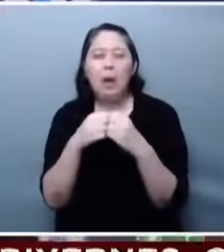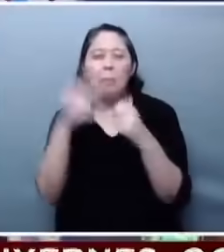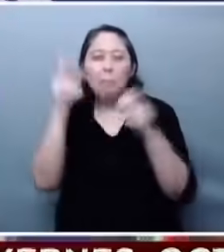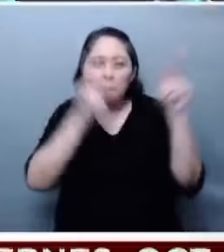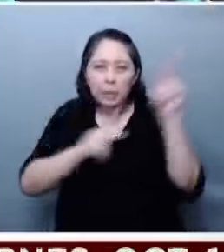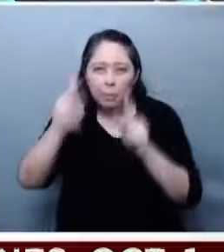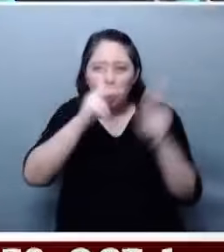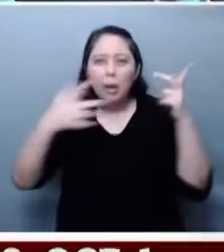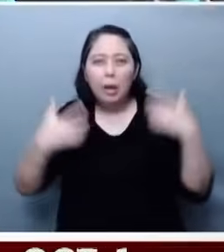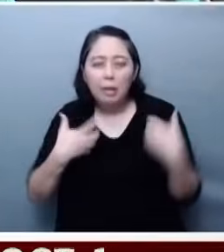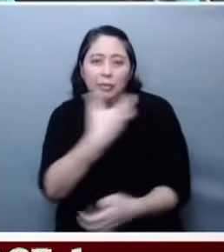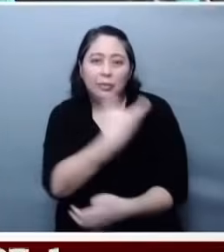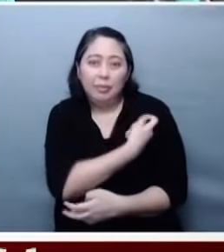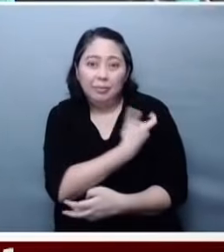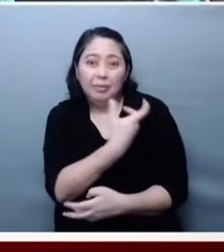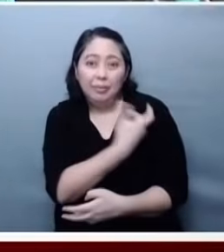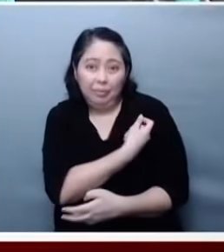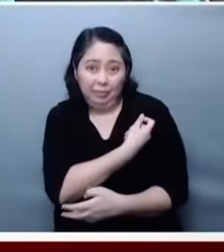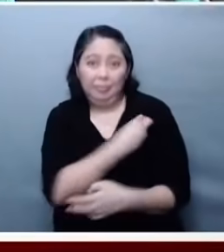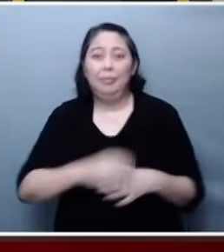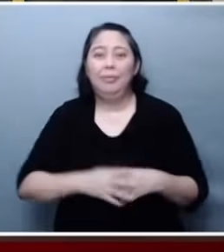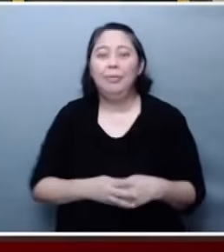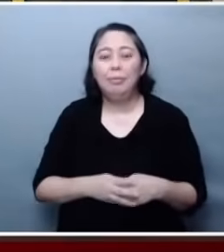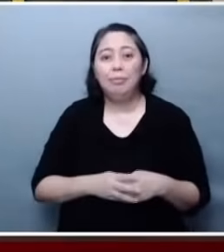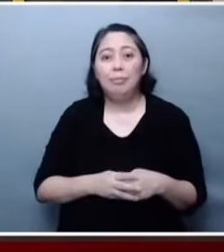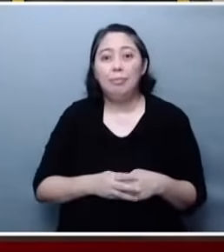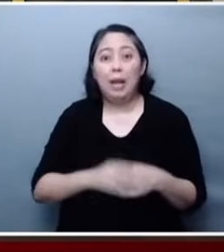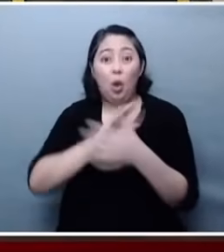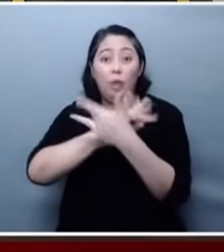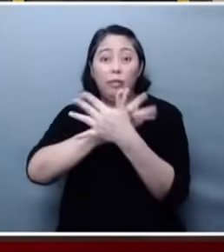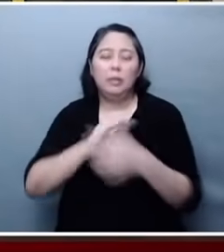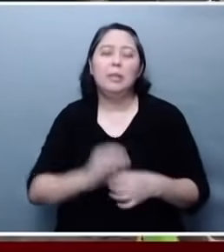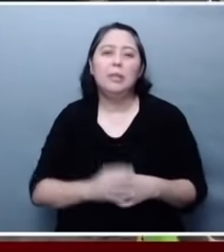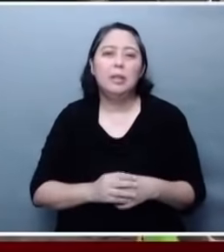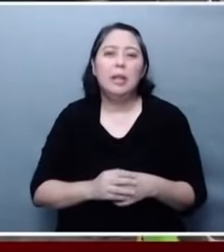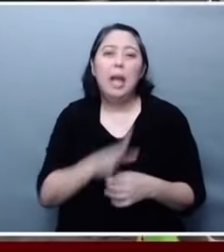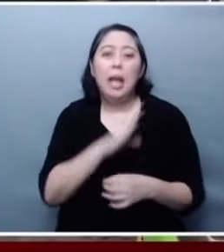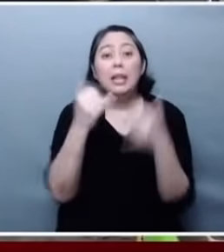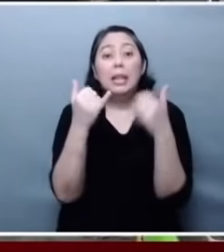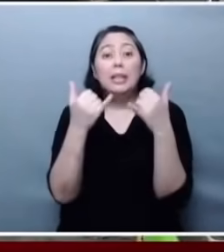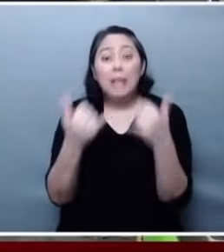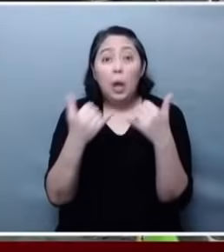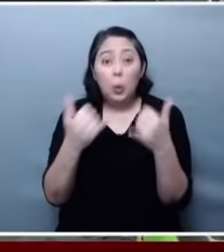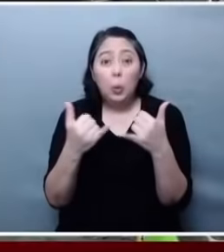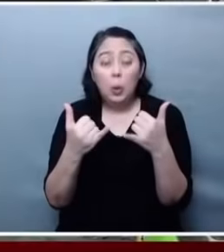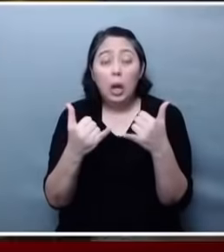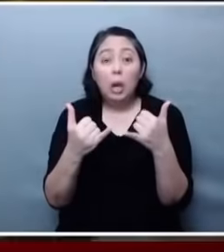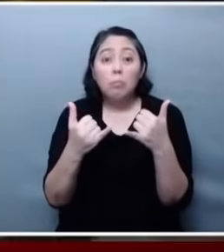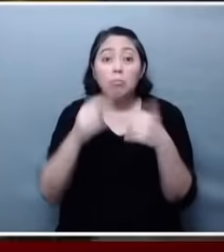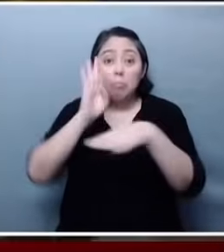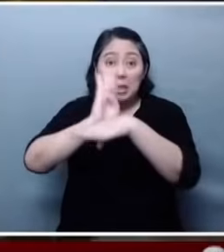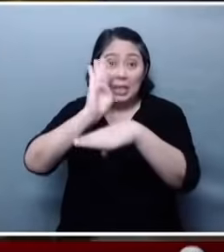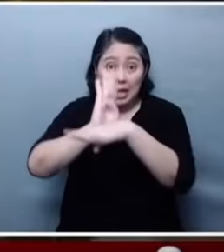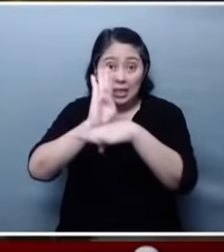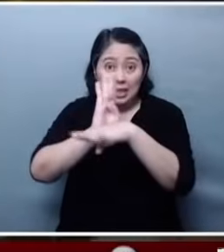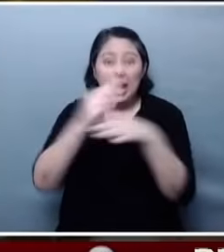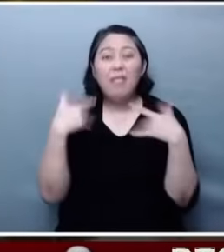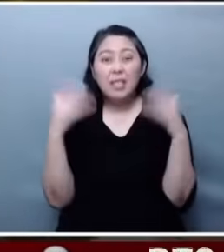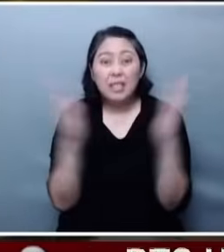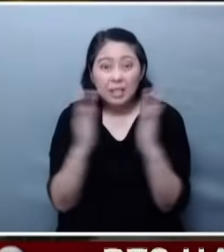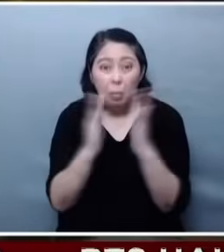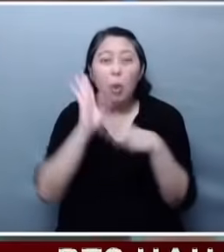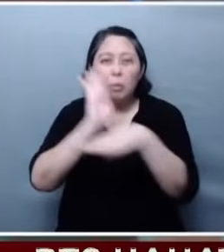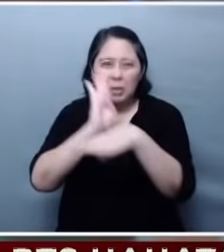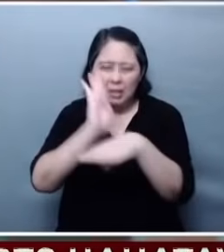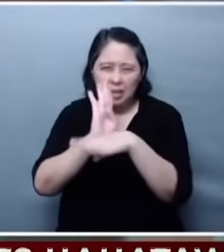rehiyon. Sang-ayon ang mga maliliit na negosyante sa mas mababang alert level at mas maluwag na restrictions pagdating ng